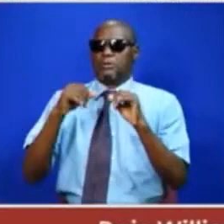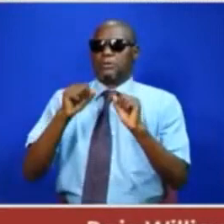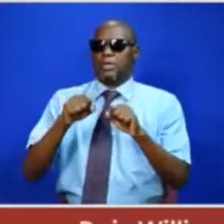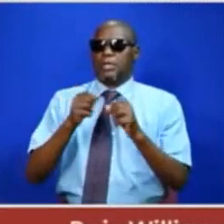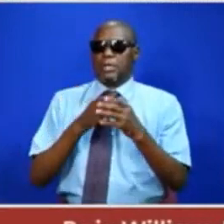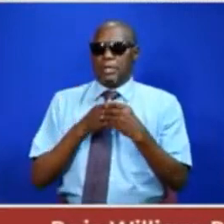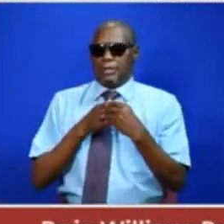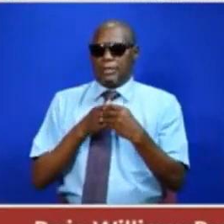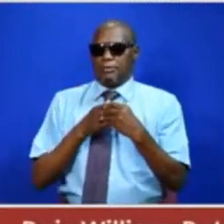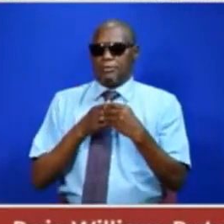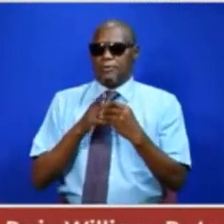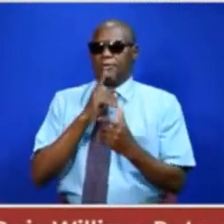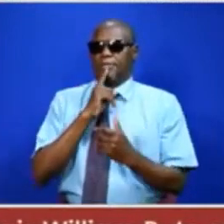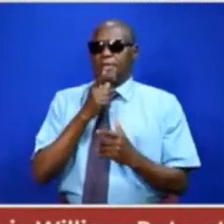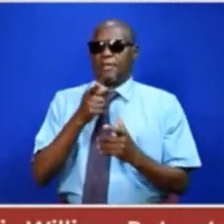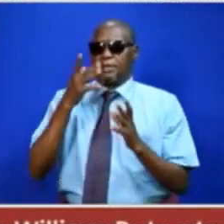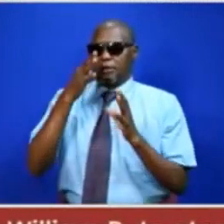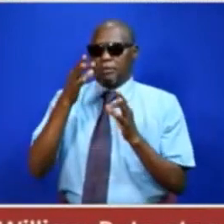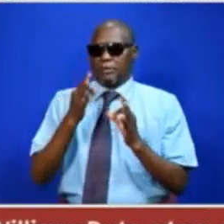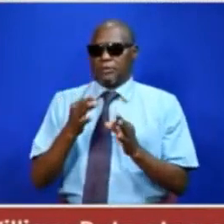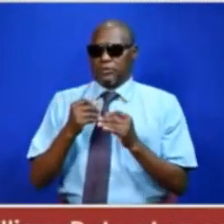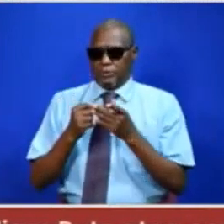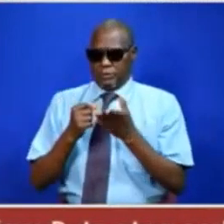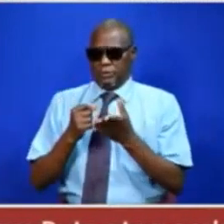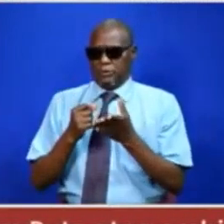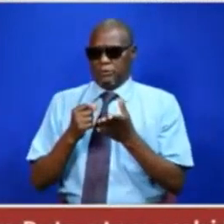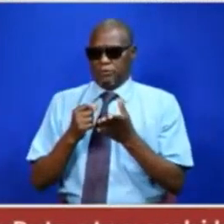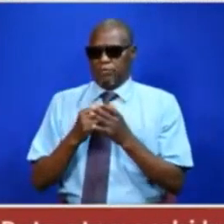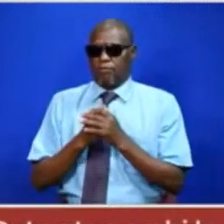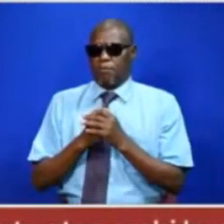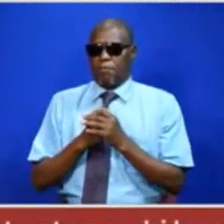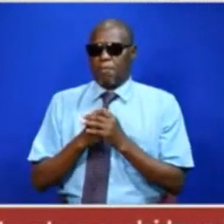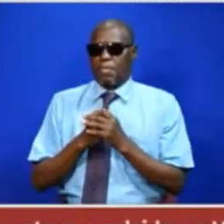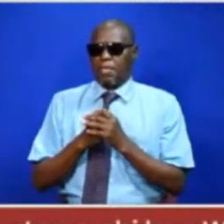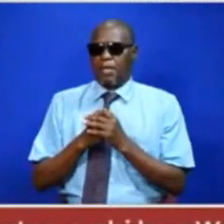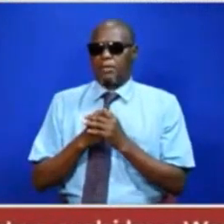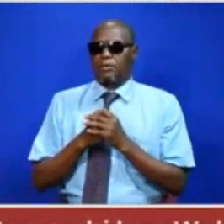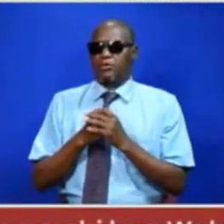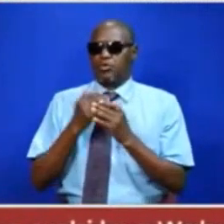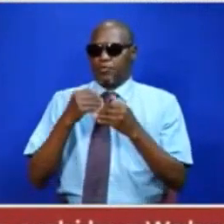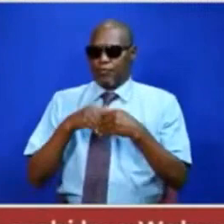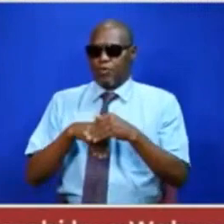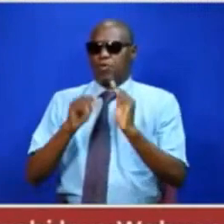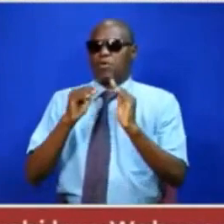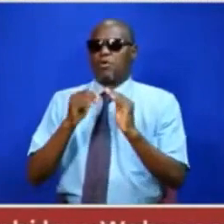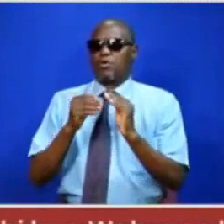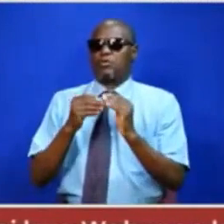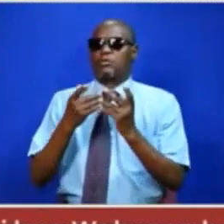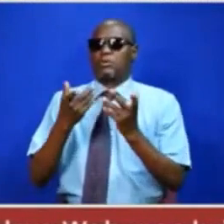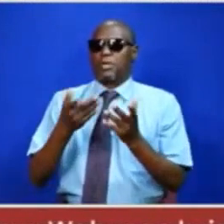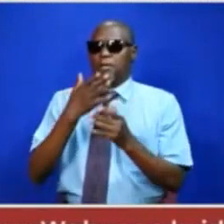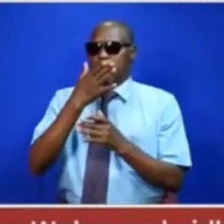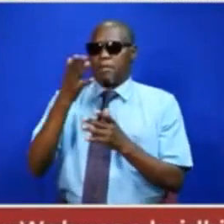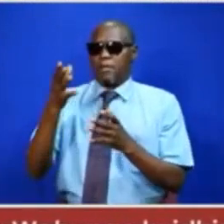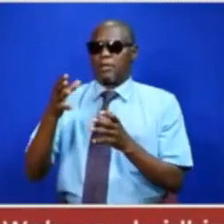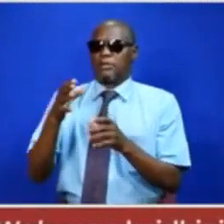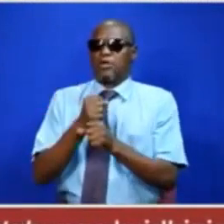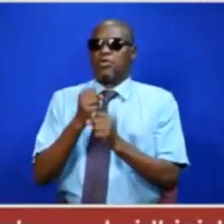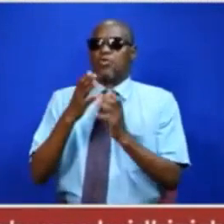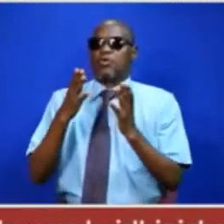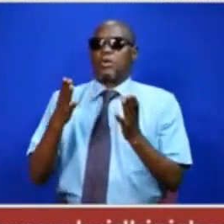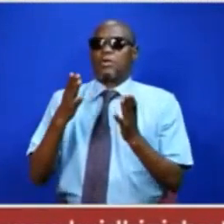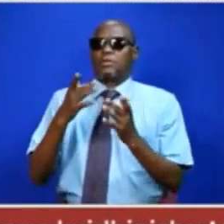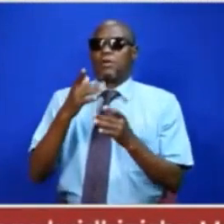akisema kuwa uamuzi huo vilevile unafuatia mashauriano ya kina na washikadau wakuu na washirika